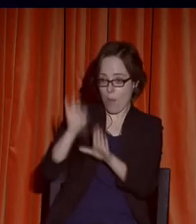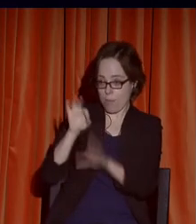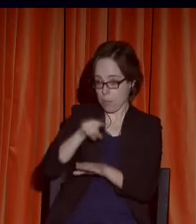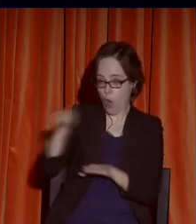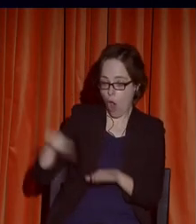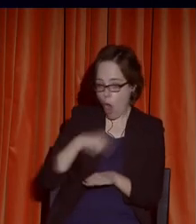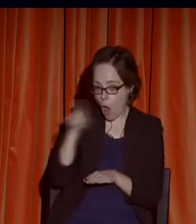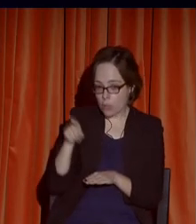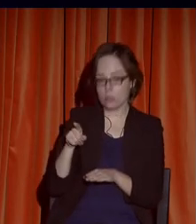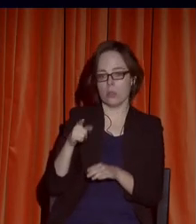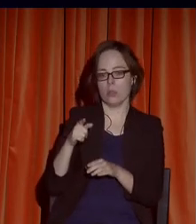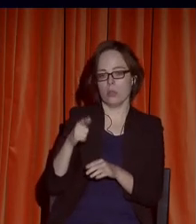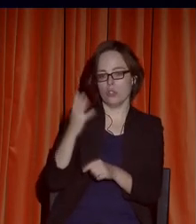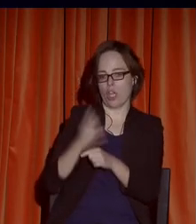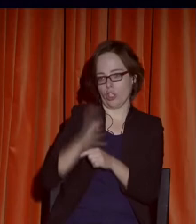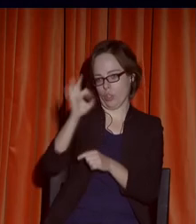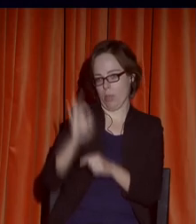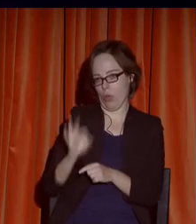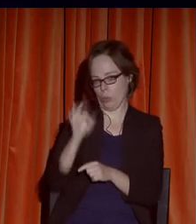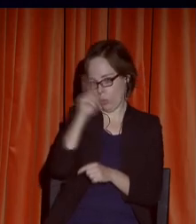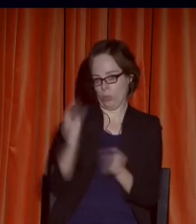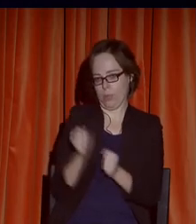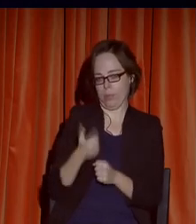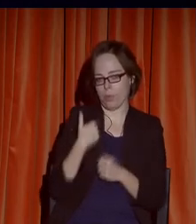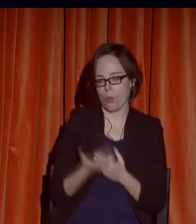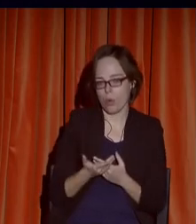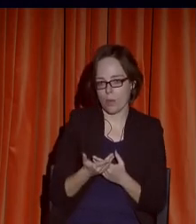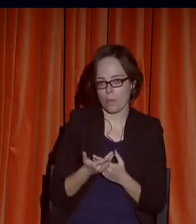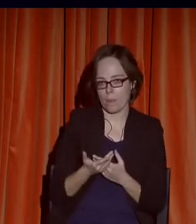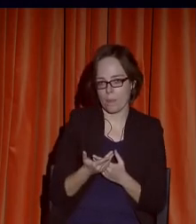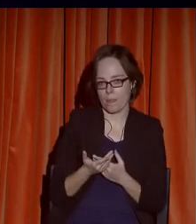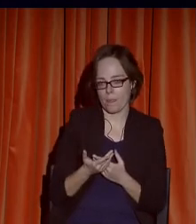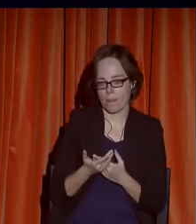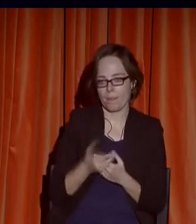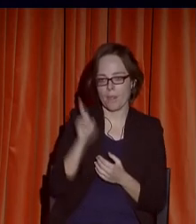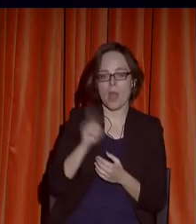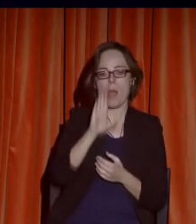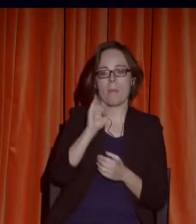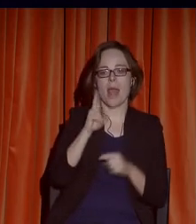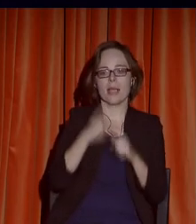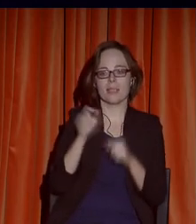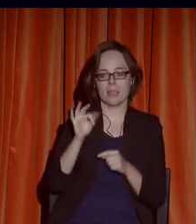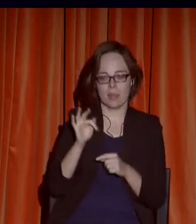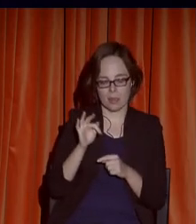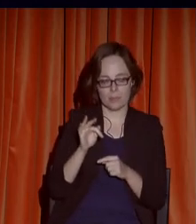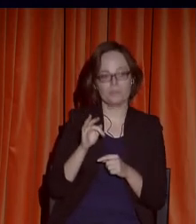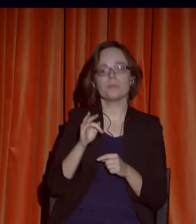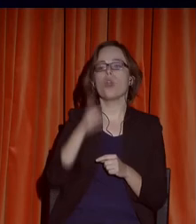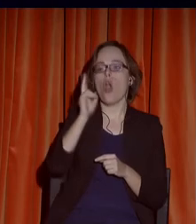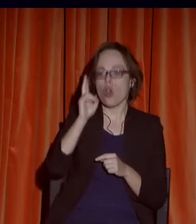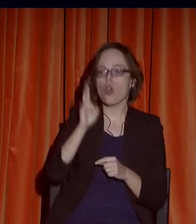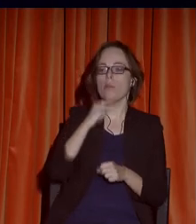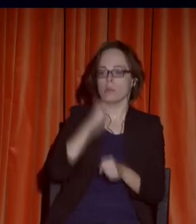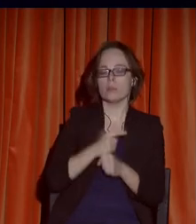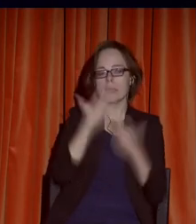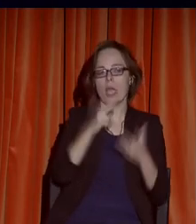Ten sam proces widzimy w sytuacji Brexitu. Ci, którzy głosowali w referendum za wyjściem z Unii Europejskiej,